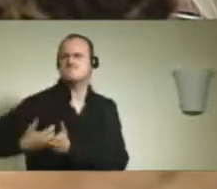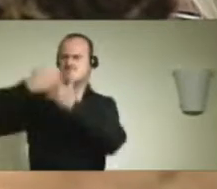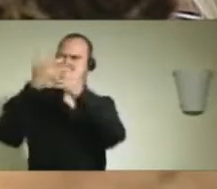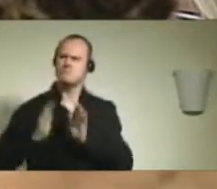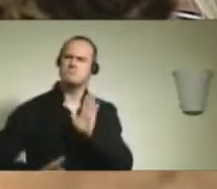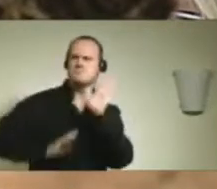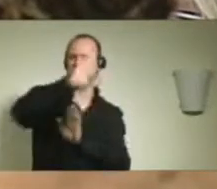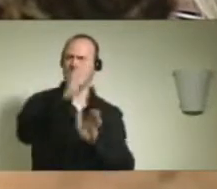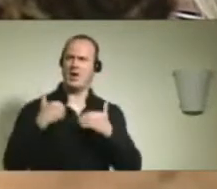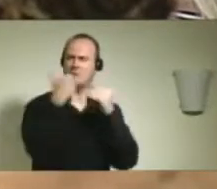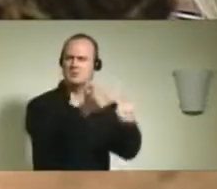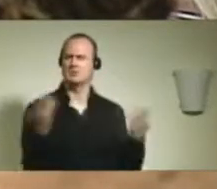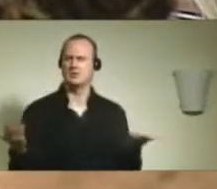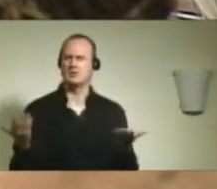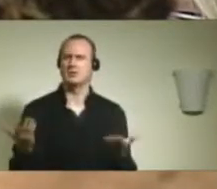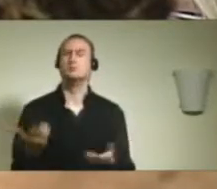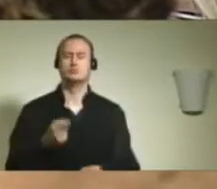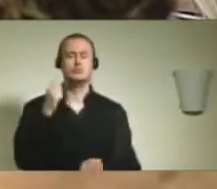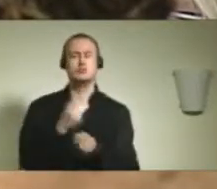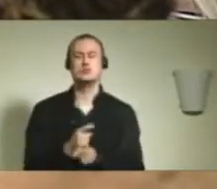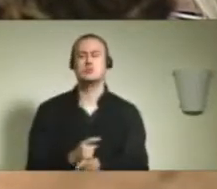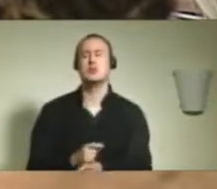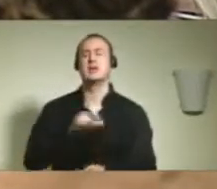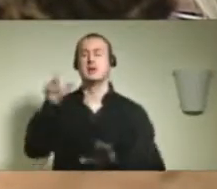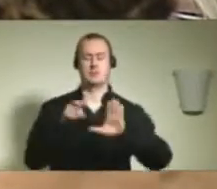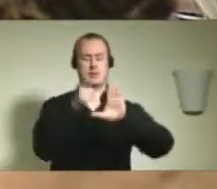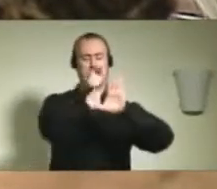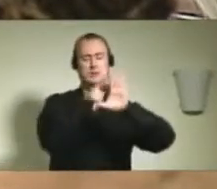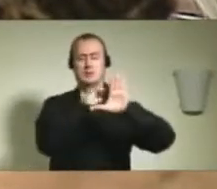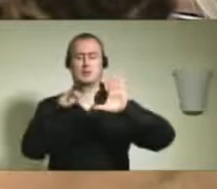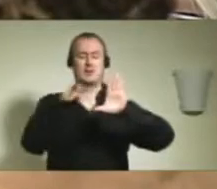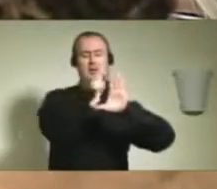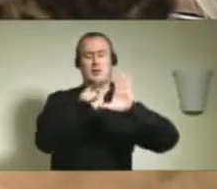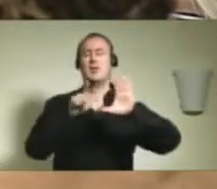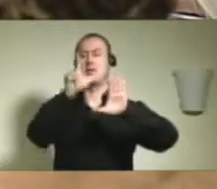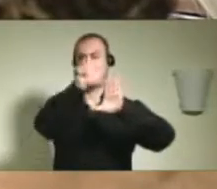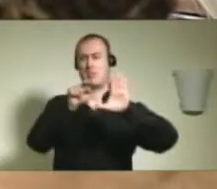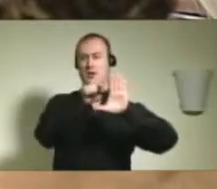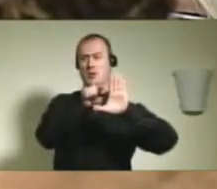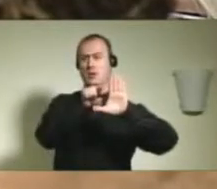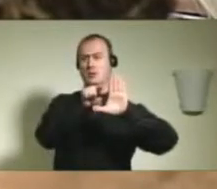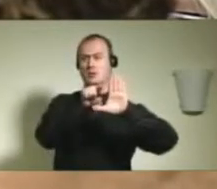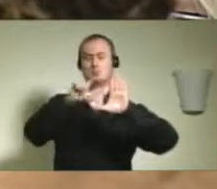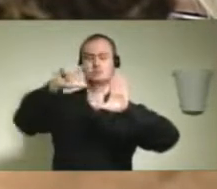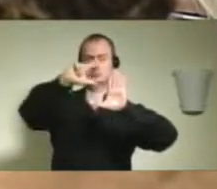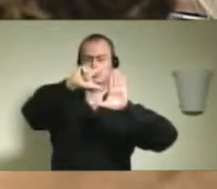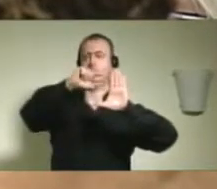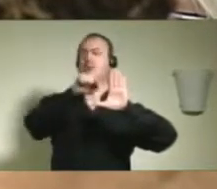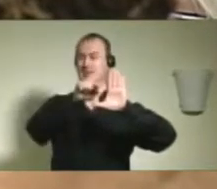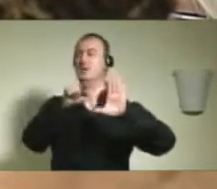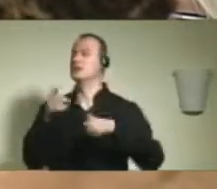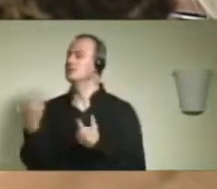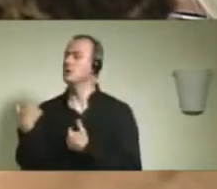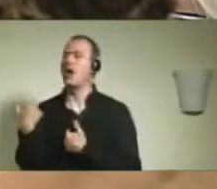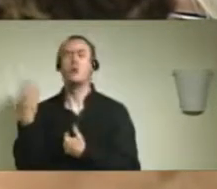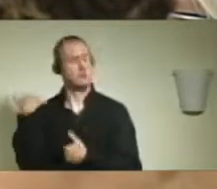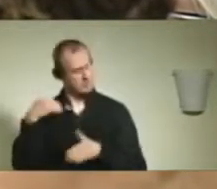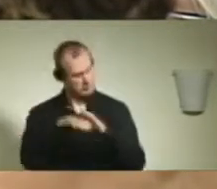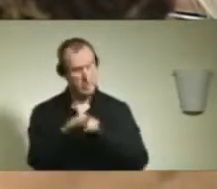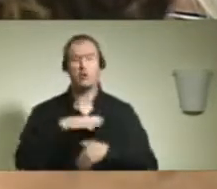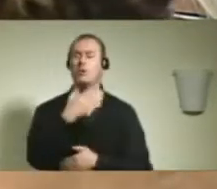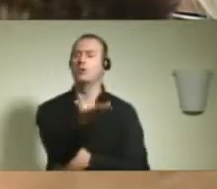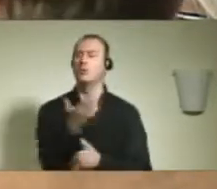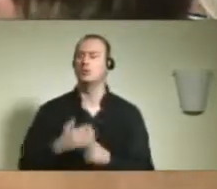banque au Labrador, et c'était là de 1995 jusqu'à l'année écoulée. Il y a plusieurs